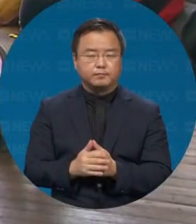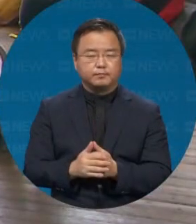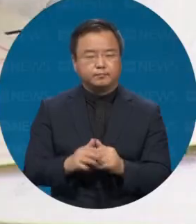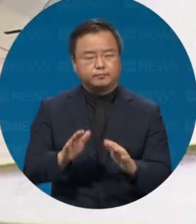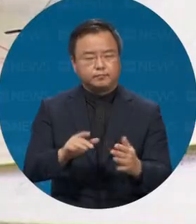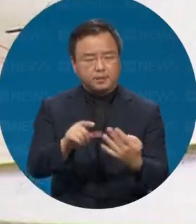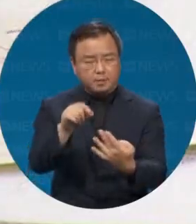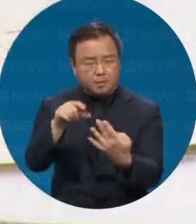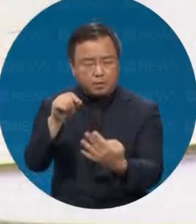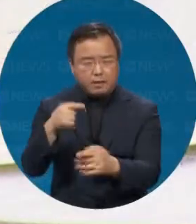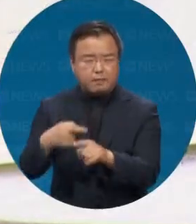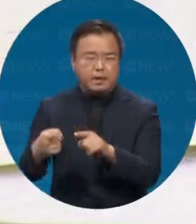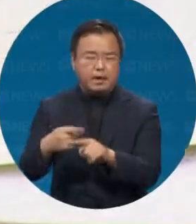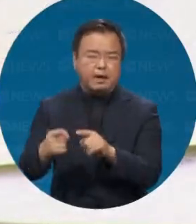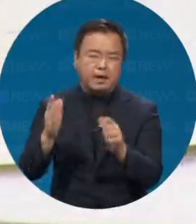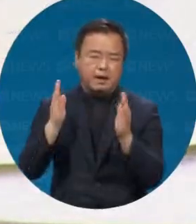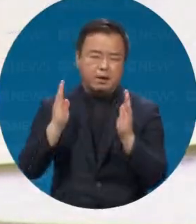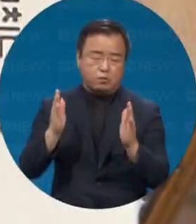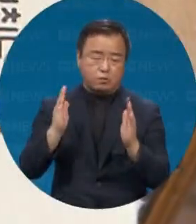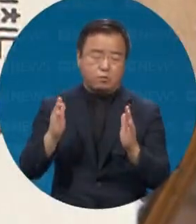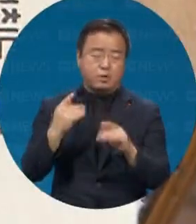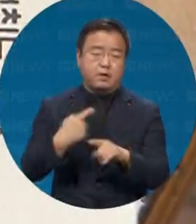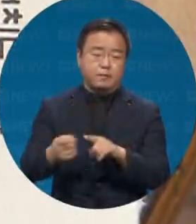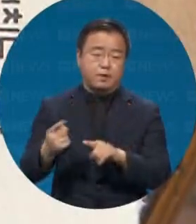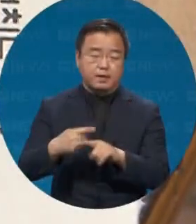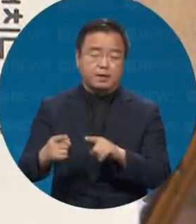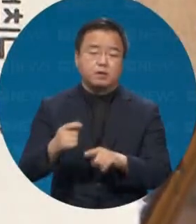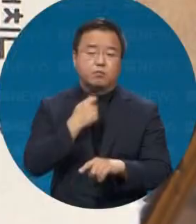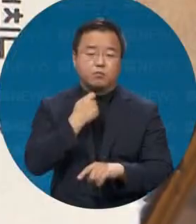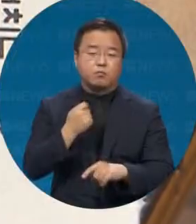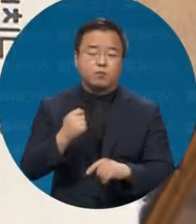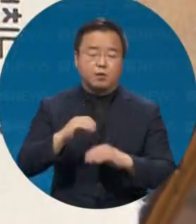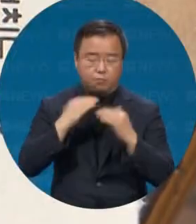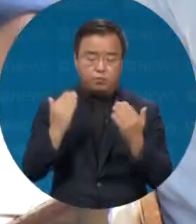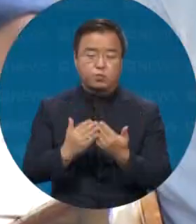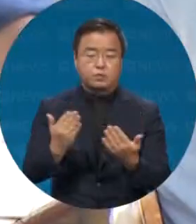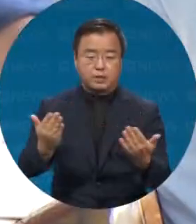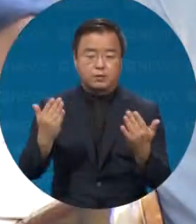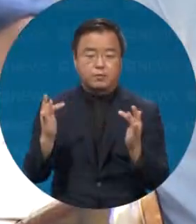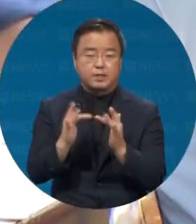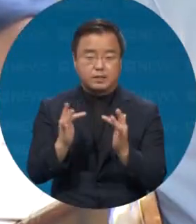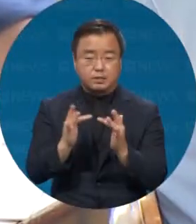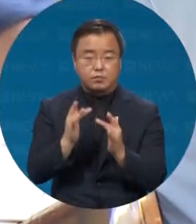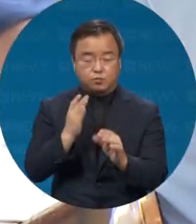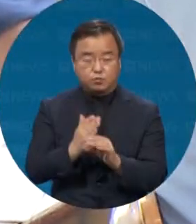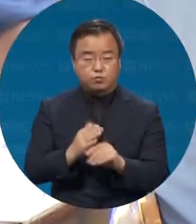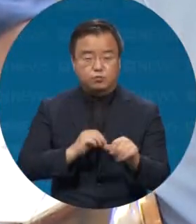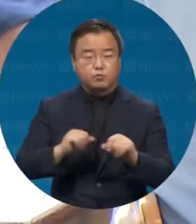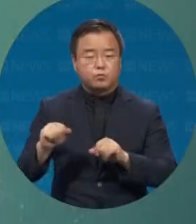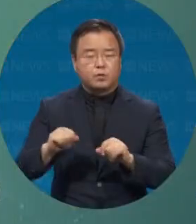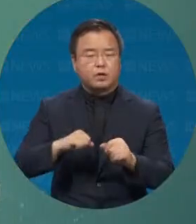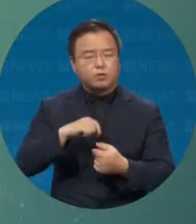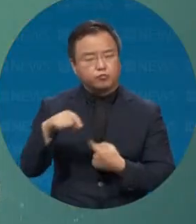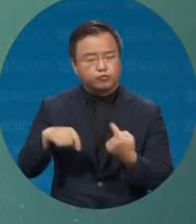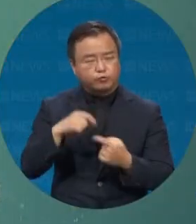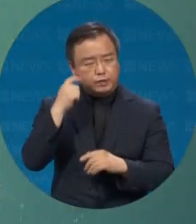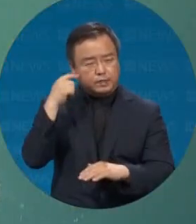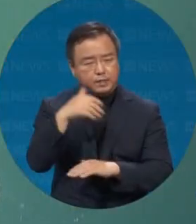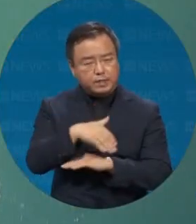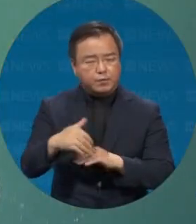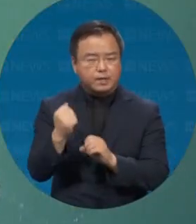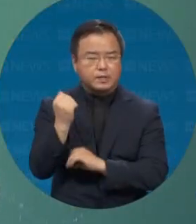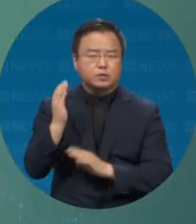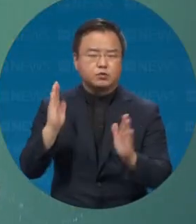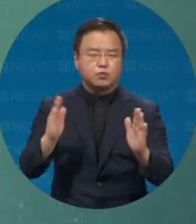논란을 빚었던 학업성취도 평가는 올해부터 희망하는 모든 학교에서 온라인으로 시행하도록 개 기초 학력을 보장한다는